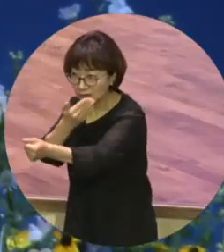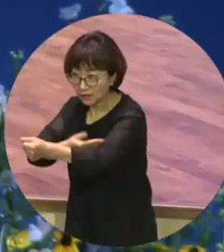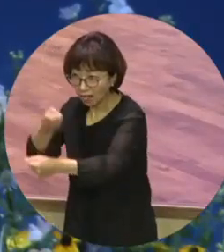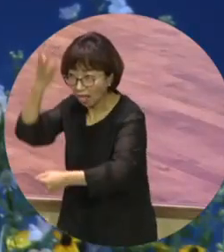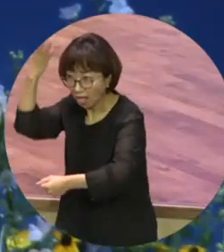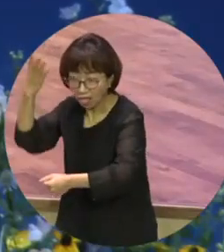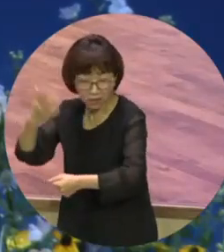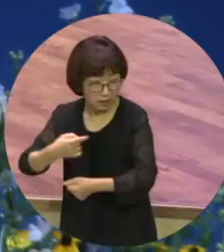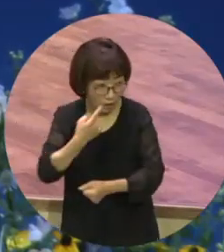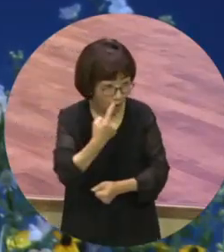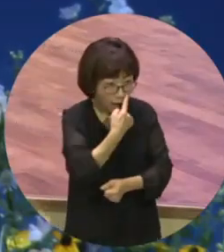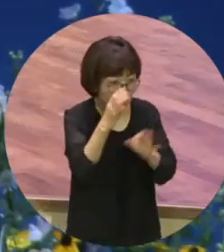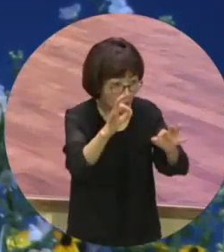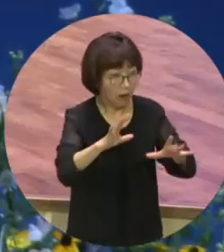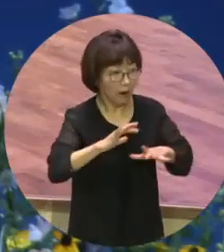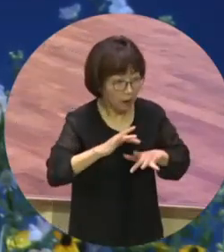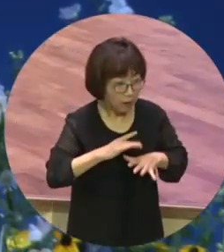거예요.